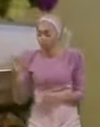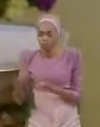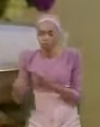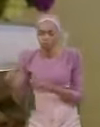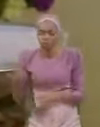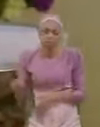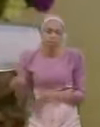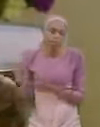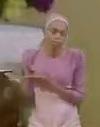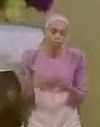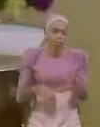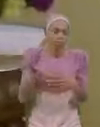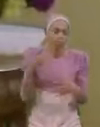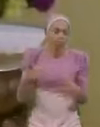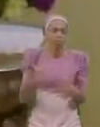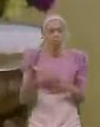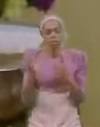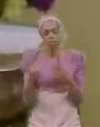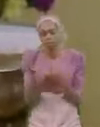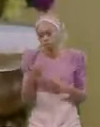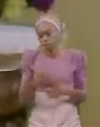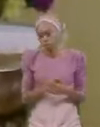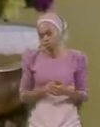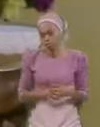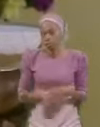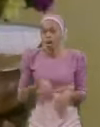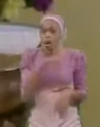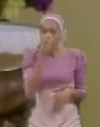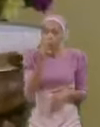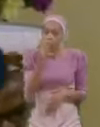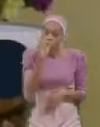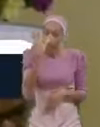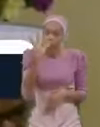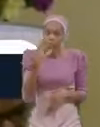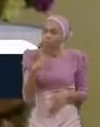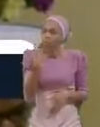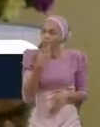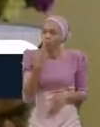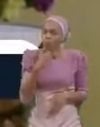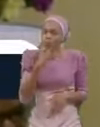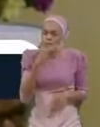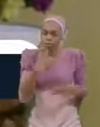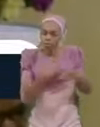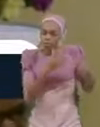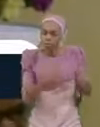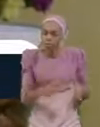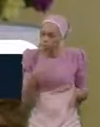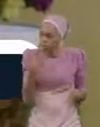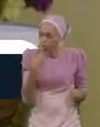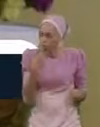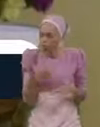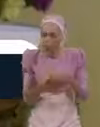condition autre question qui est ton prochain qui est ton